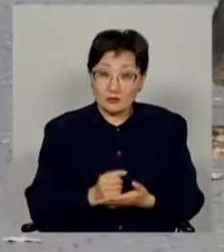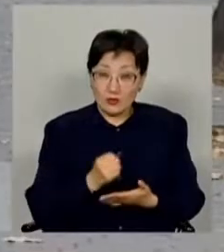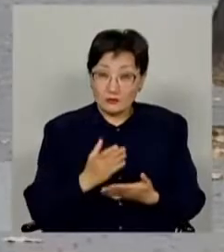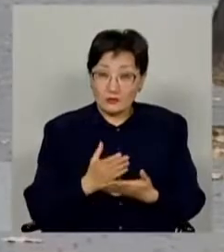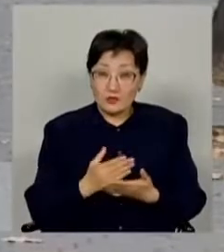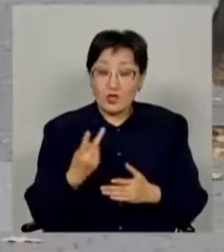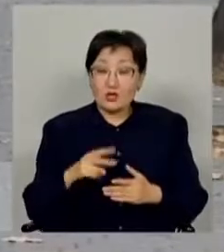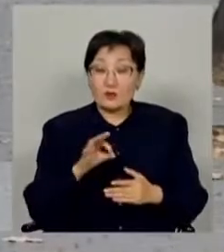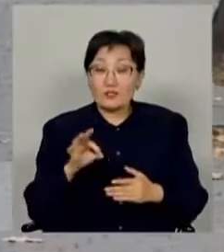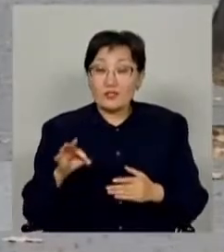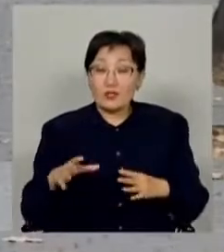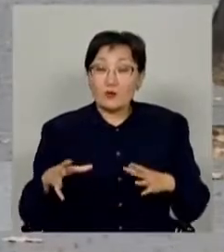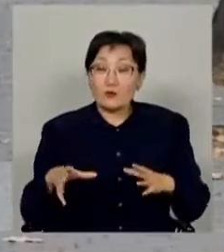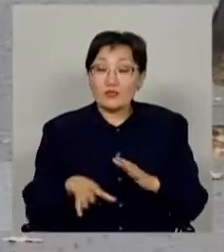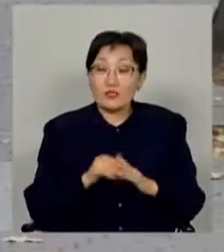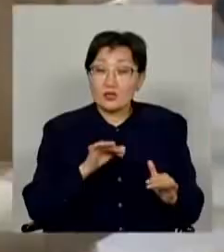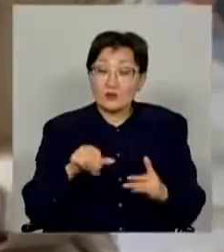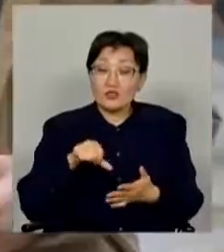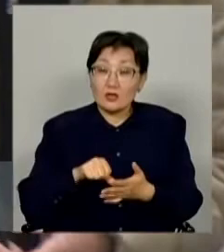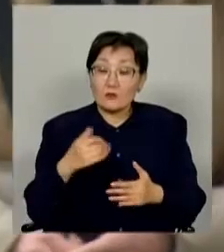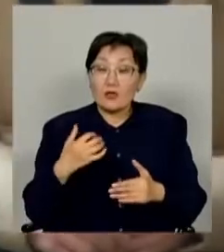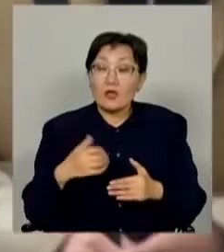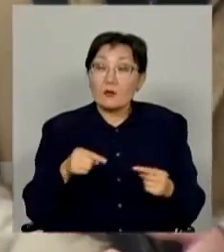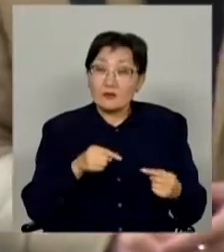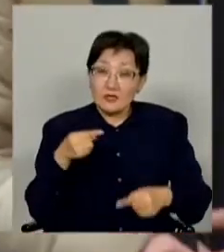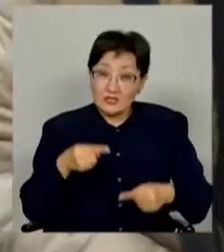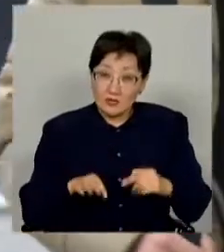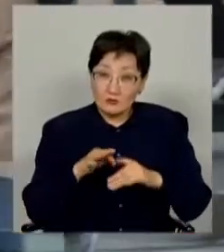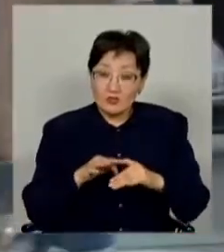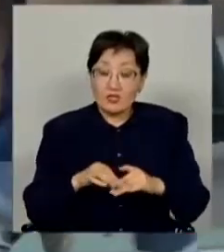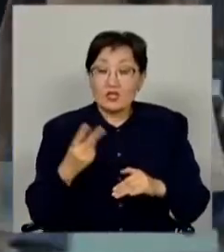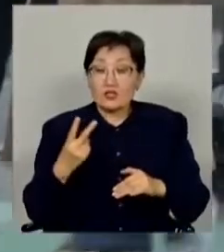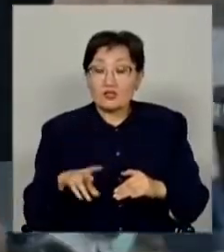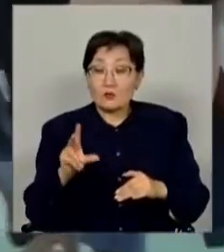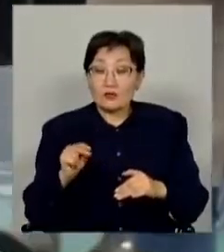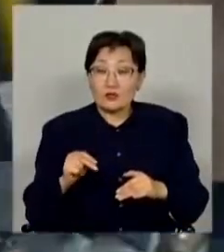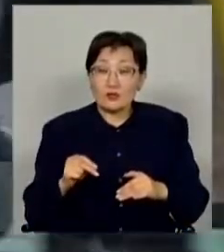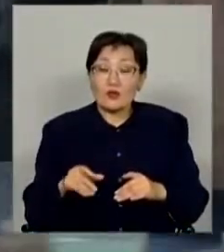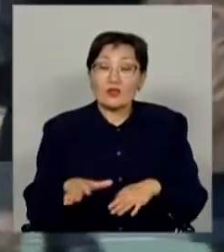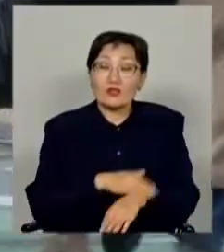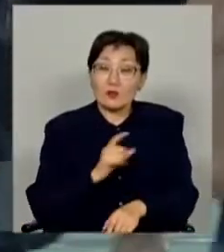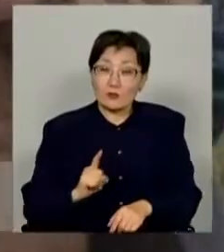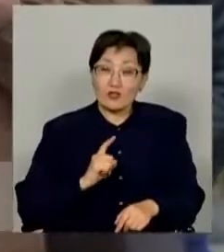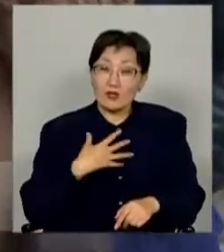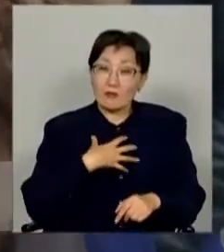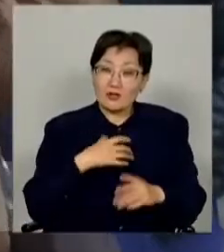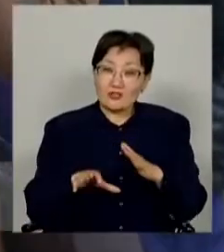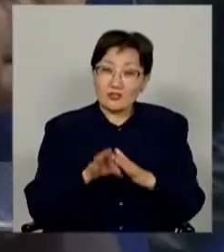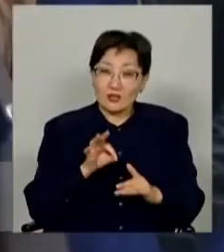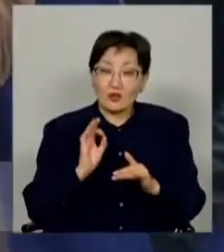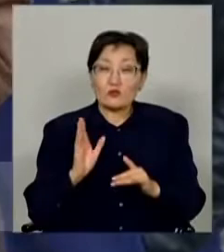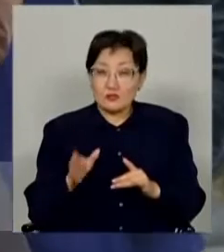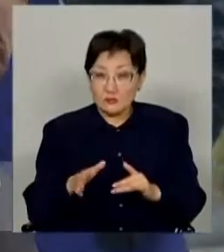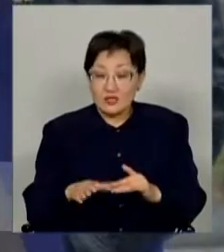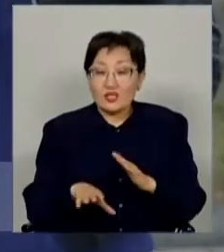Бүгін 20:00-де президенттікке үміткерлер арасында дебат өтеді. Ал қарашаның 20-сында көп күткен маңызды таңдау жасалмақ. Айта